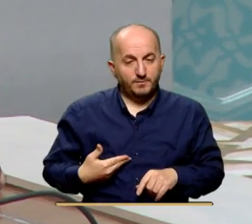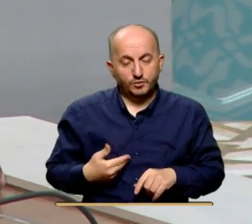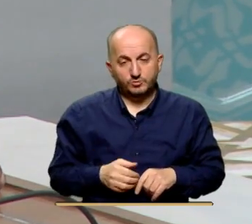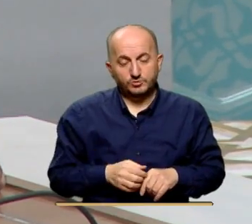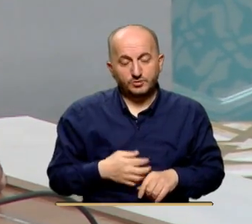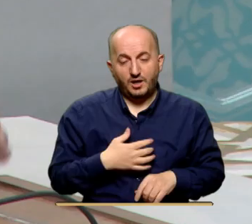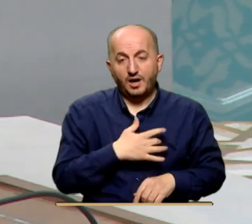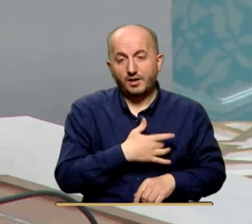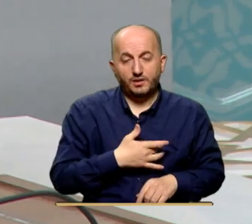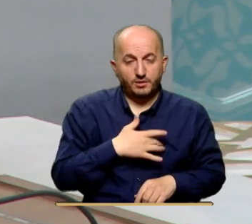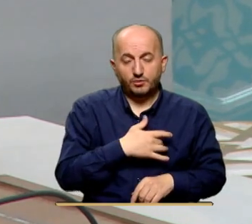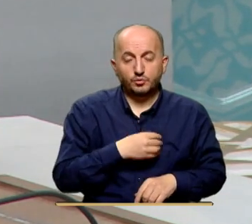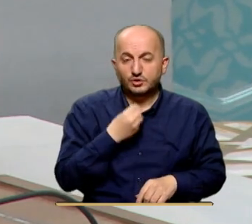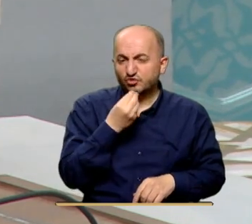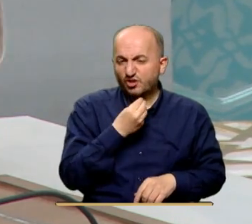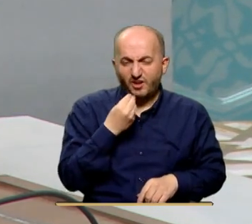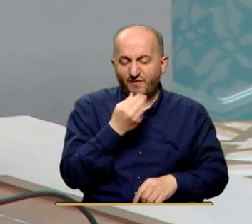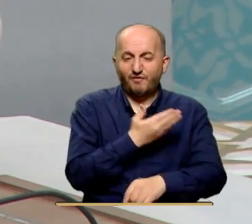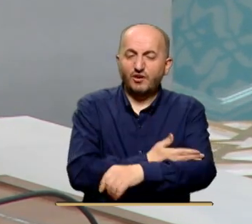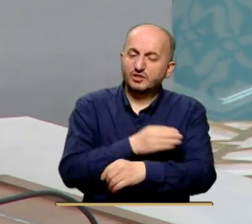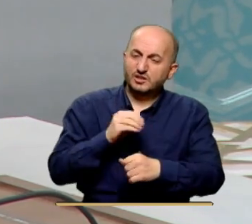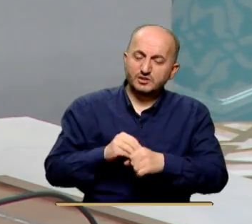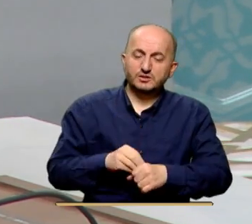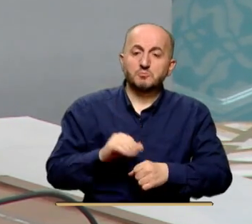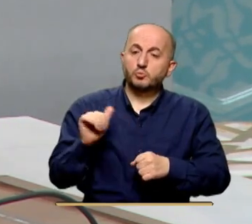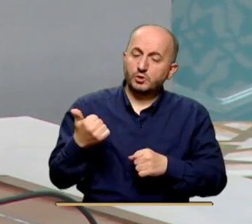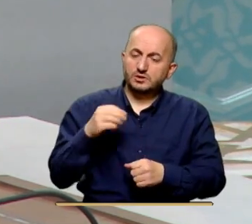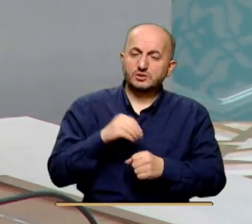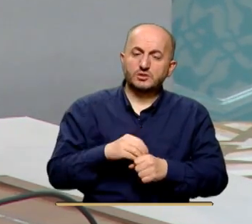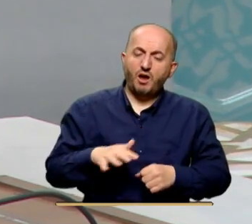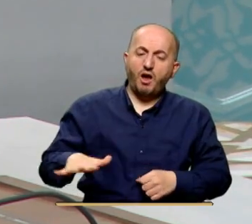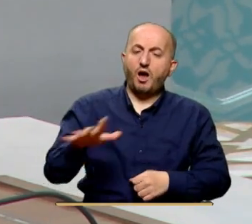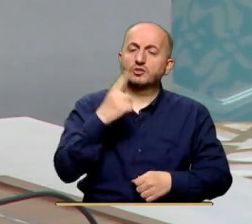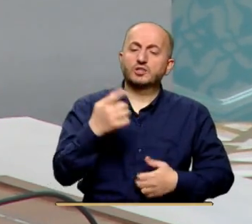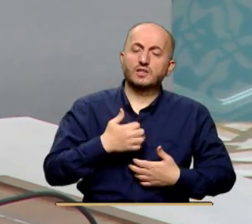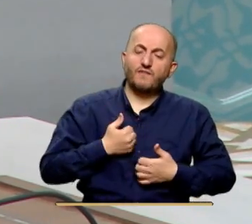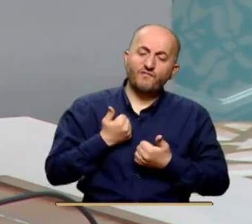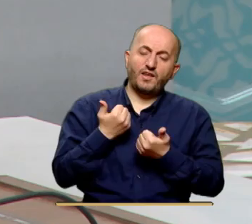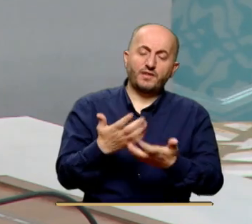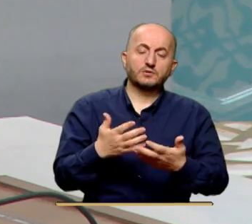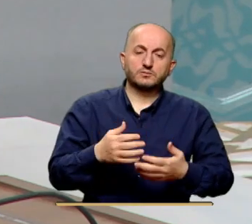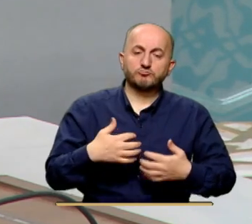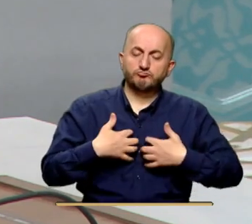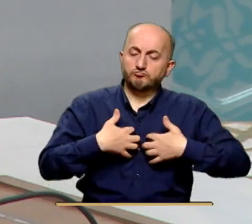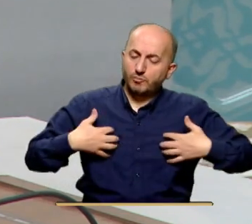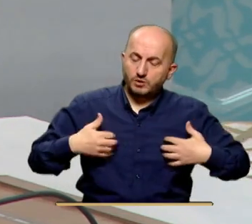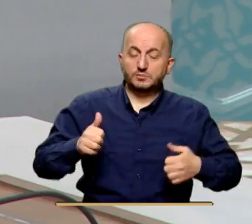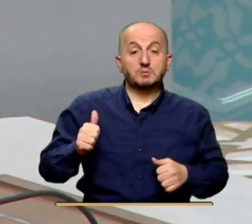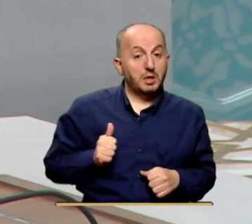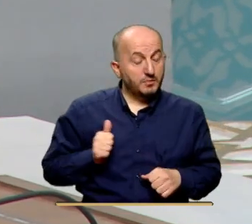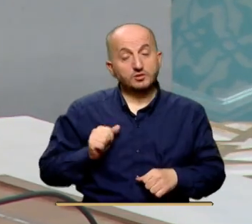Çünkü Anadolu delikanlısı, vatan için, mukaddesat için her şeyini veren mert bir Mehmetçik o.